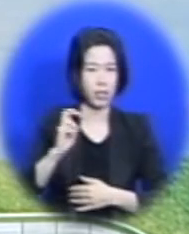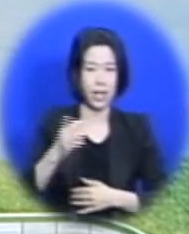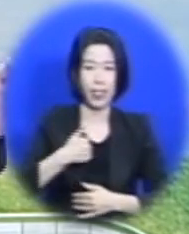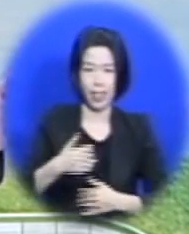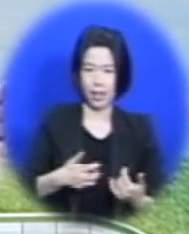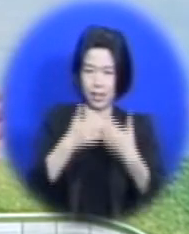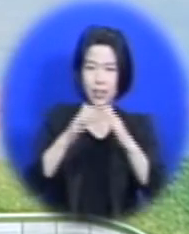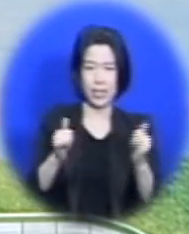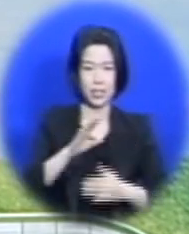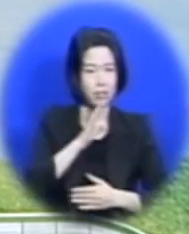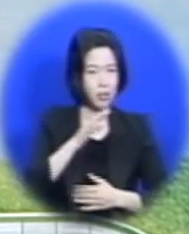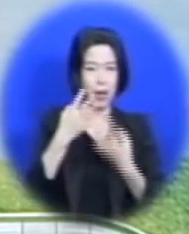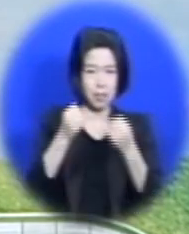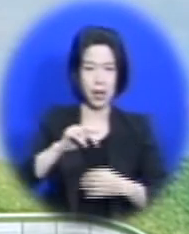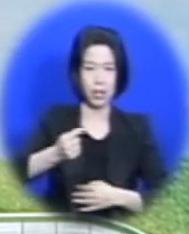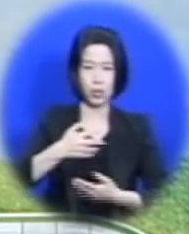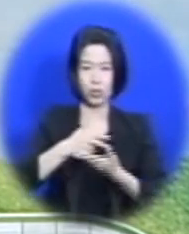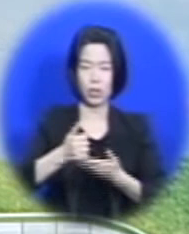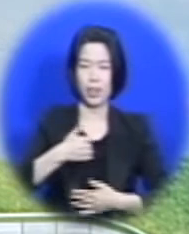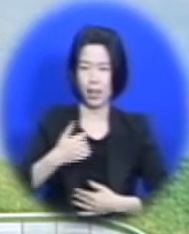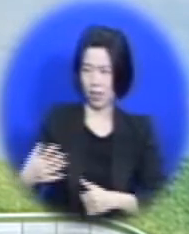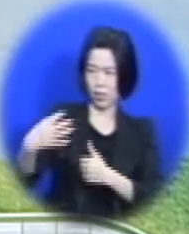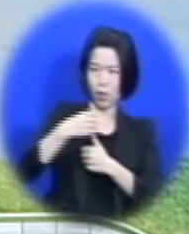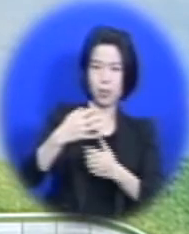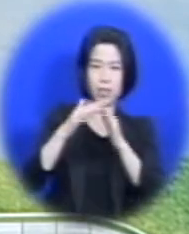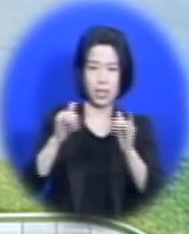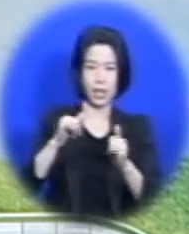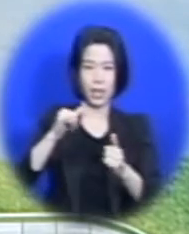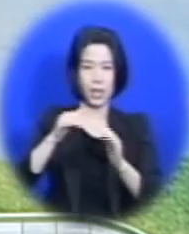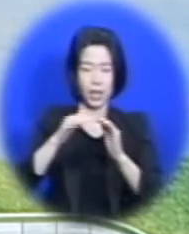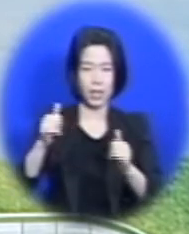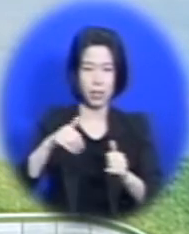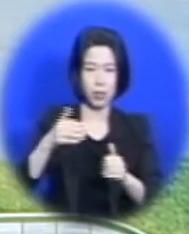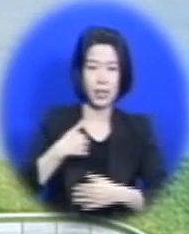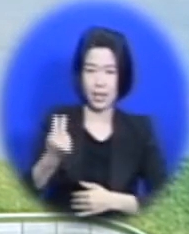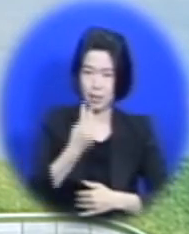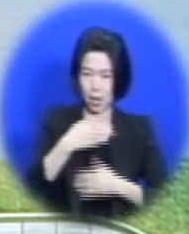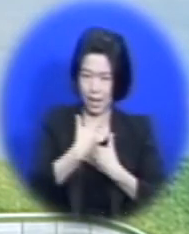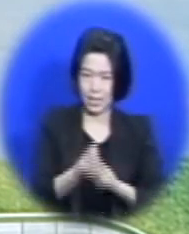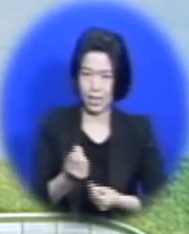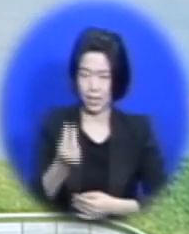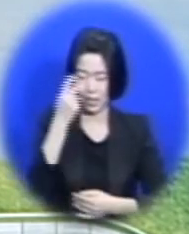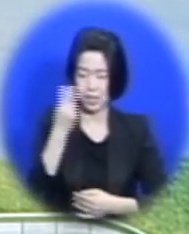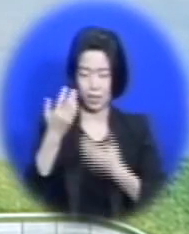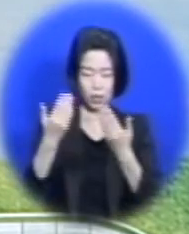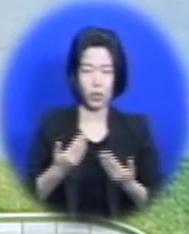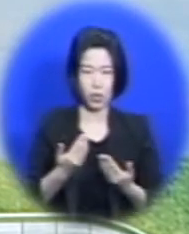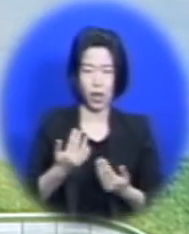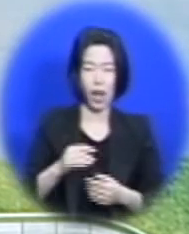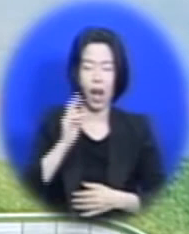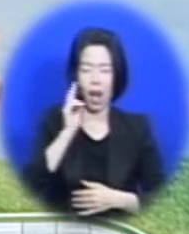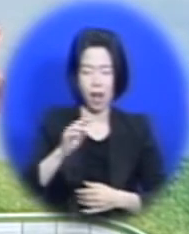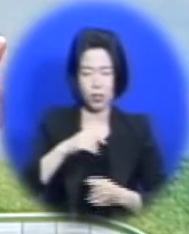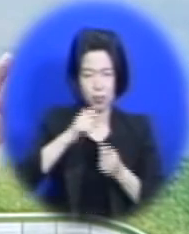자들이 참으로 많아도 주님께서는 나에게 덤벼드는 자들에게서 내 생명 안전하게 지켜주실 것이다. 아주 먼